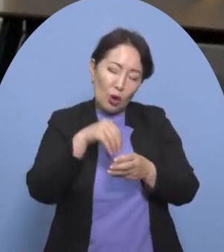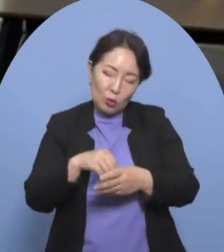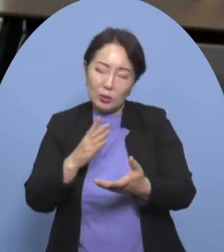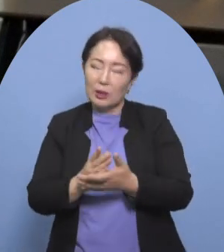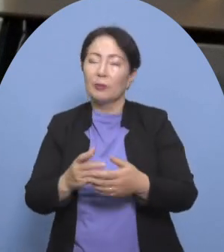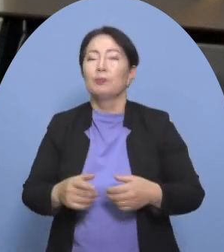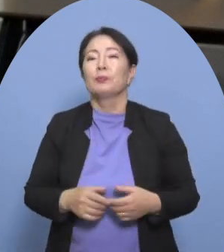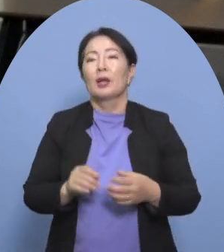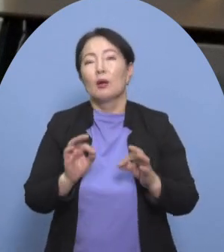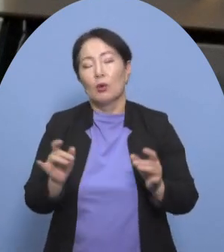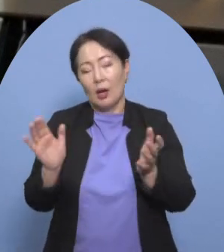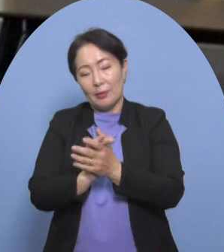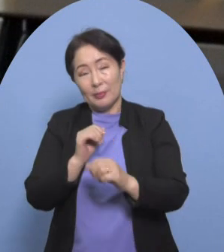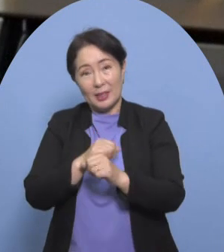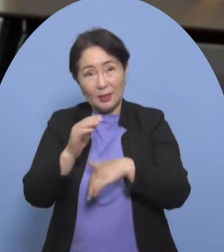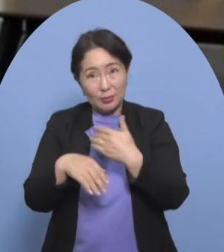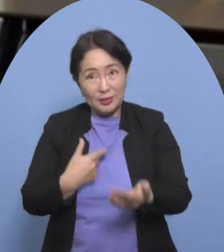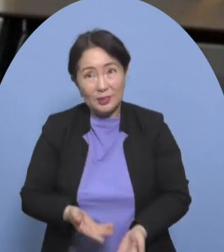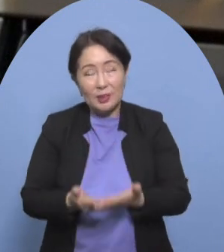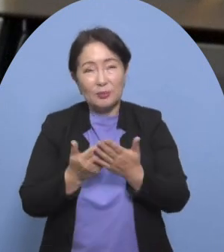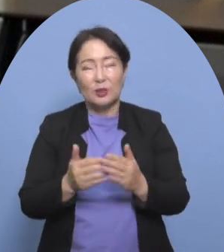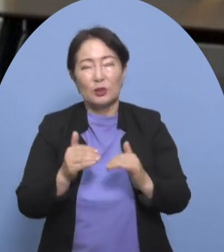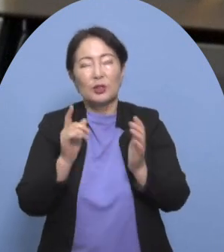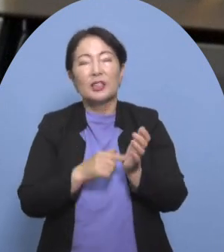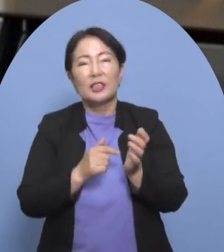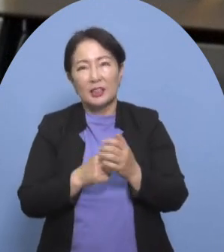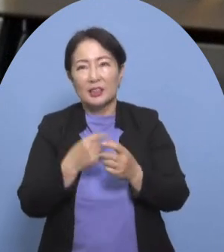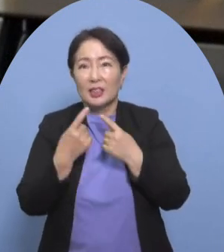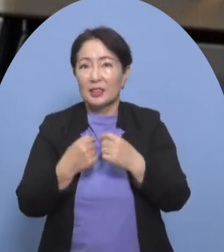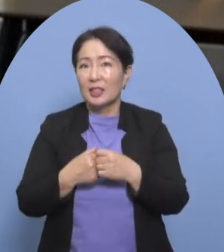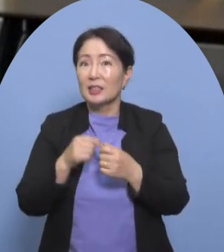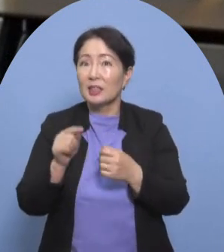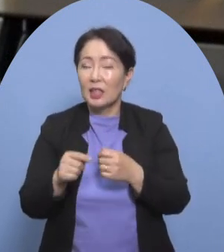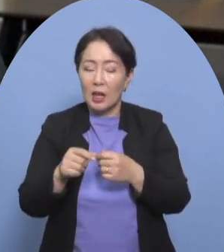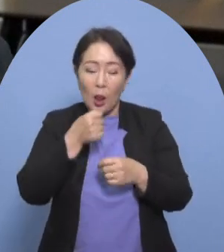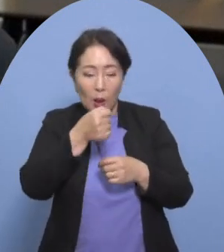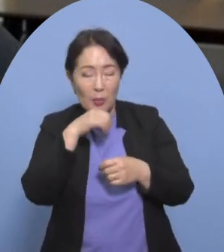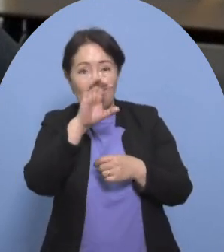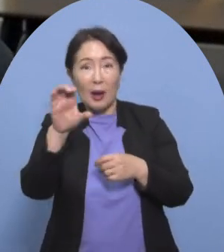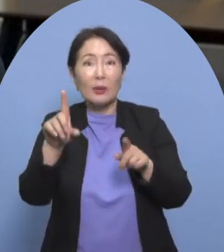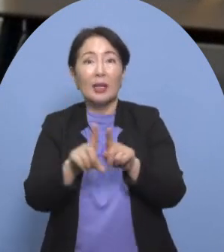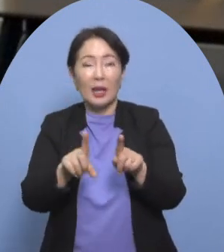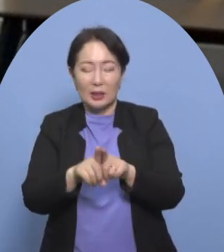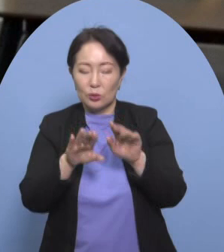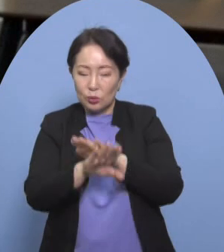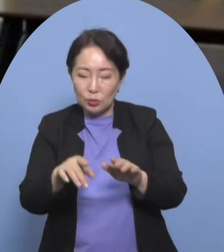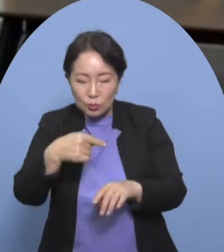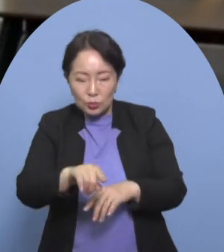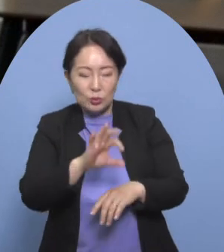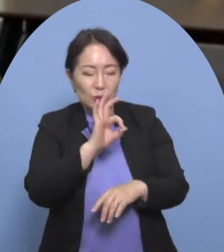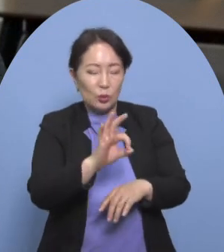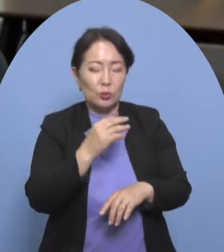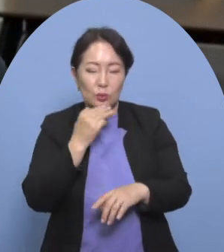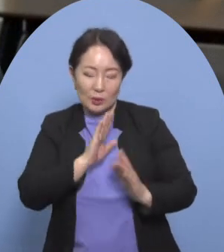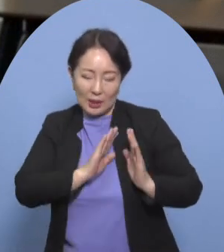өг. За мөн хамтын ажиллагааг энэ чиглэлээр бас хөргөжүүлэх шаардлага байна гэдэг зүйл талтал сэлж байна. За мөн хил мэдээллийн байгууллага ч гэсэн энэ шүүхтүүдийн зөв